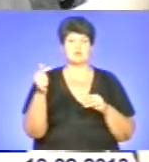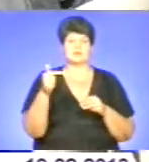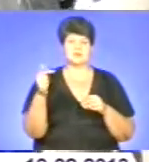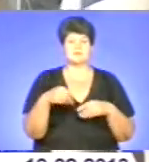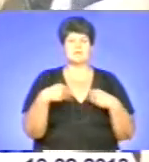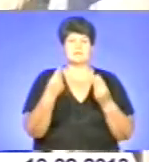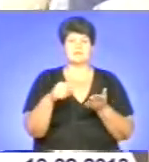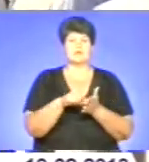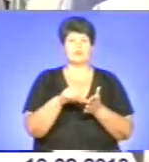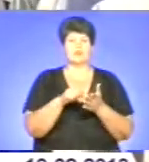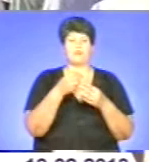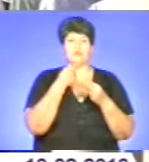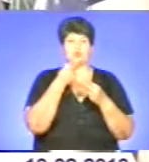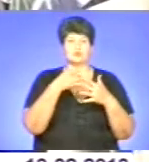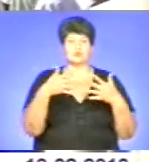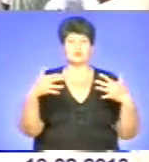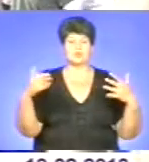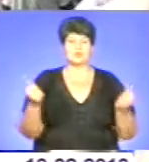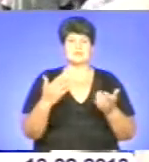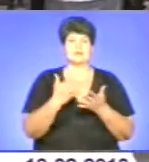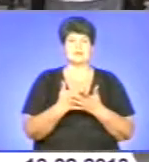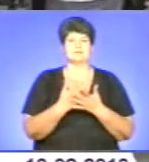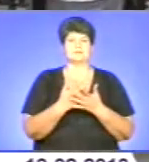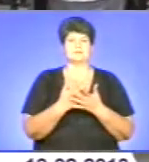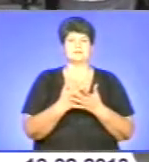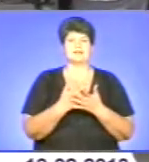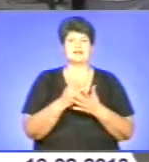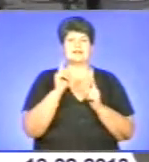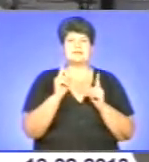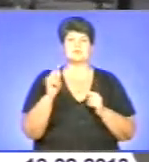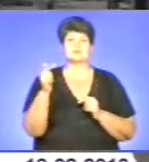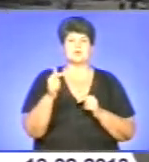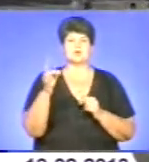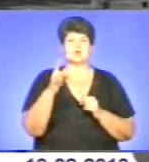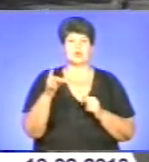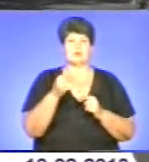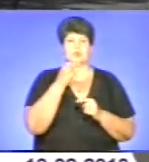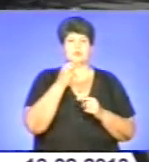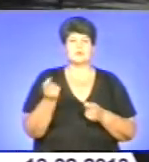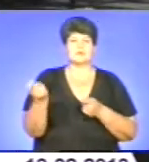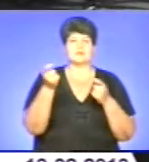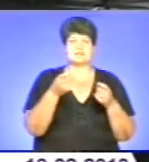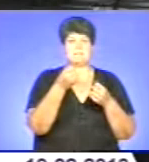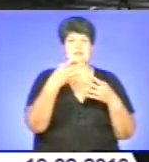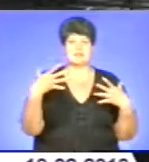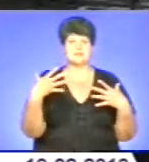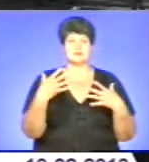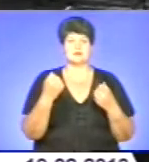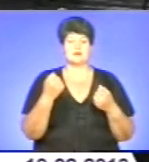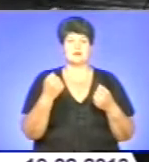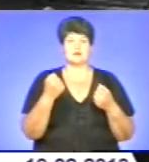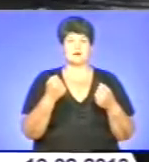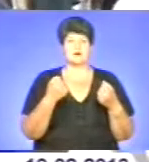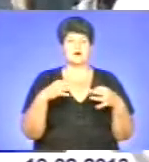продукції нашими сільгосвервниками і переробними підприємствами лише з Гусятинського району продукти везли у 15х автомобілях